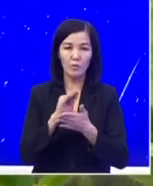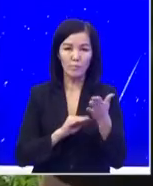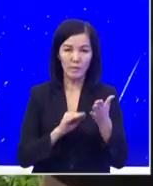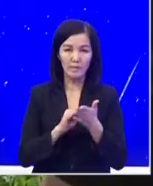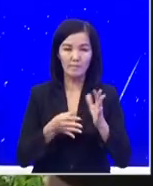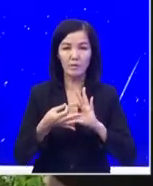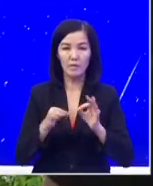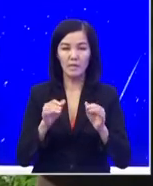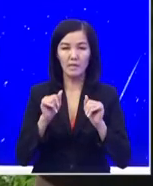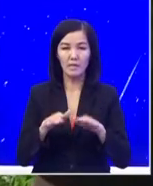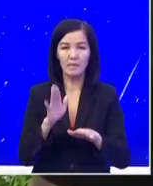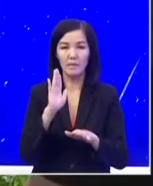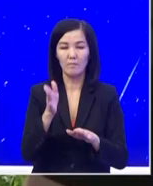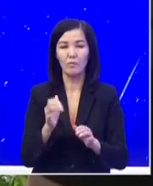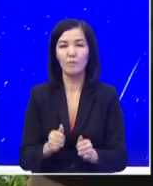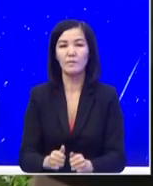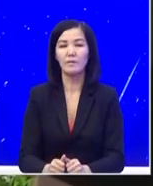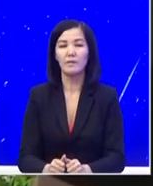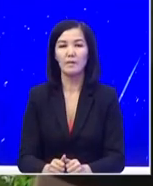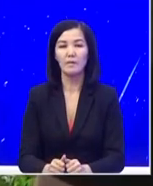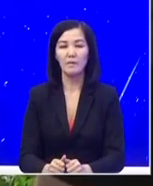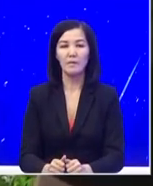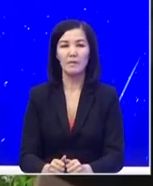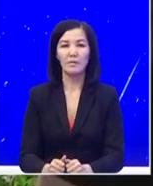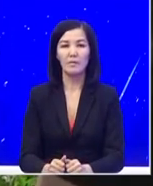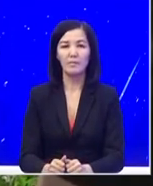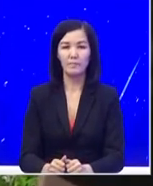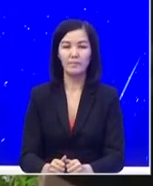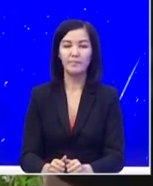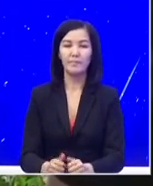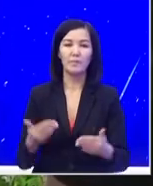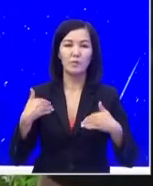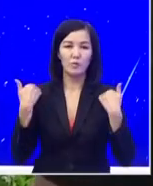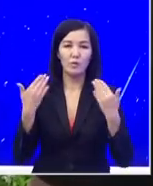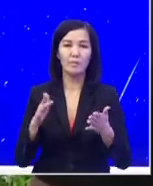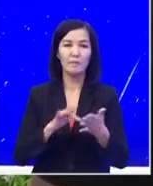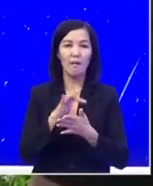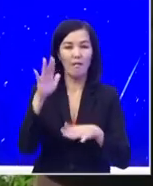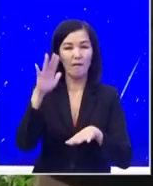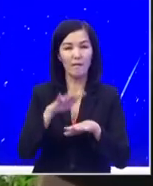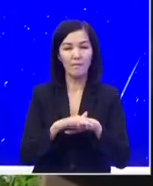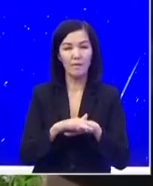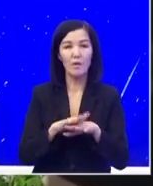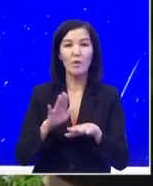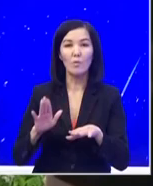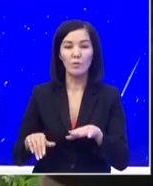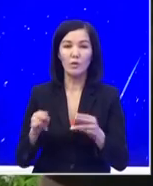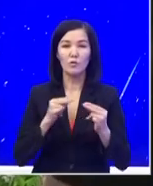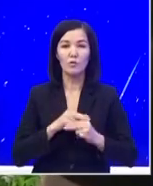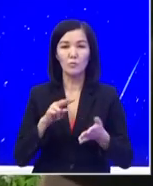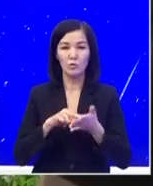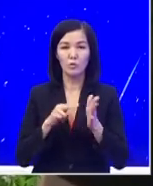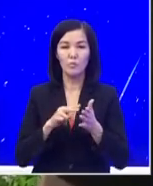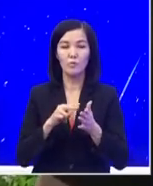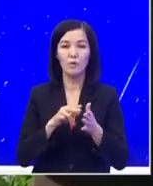межелеп, белгілеп, келесі аптада біз ұсынамыз қаланың әкіміне. Арғарай жұмыс өзі жоспар